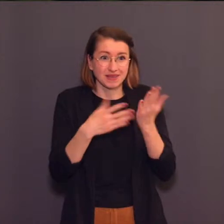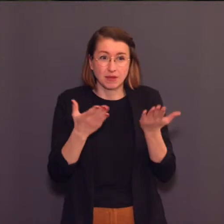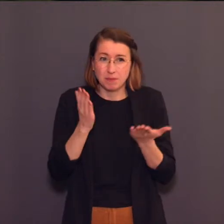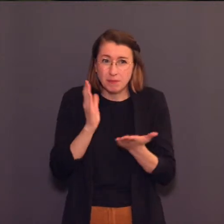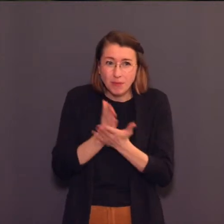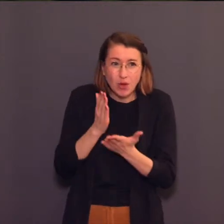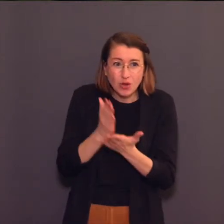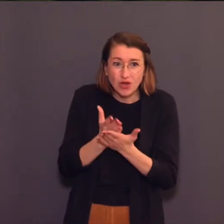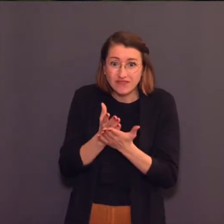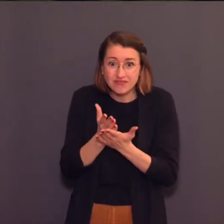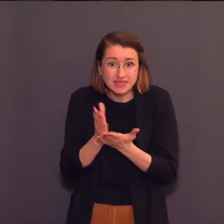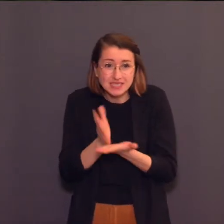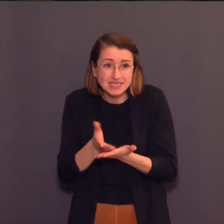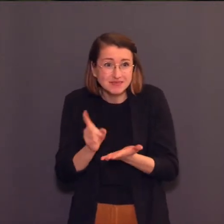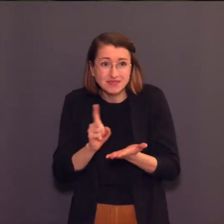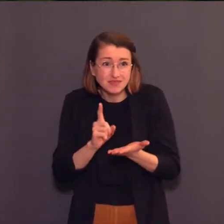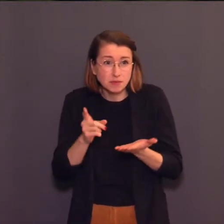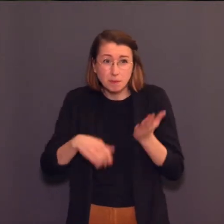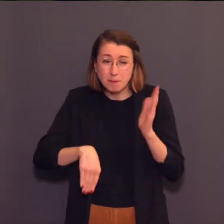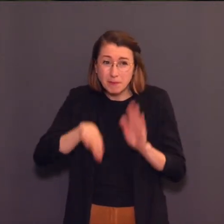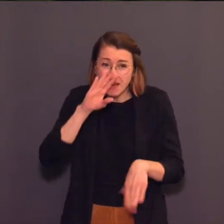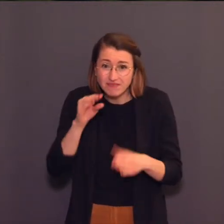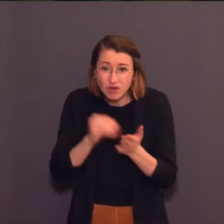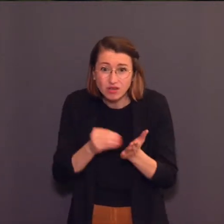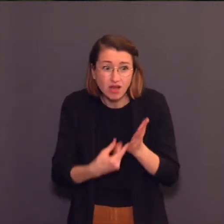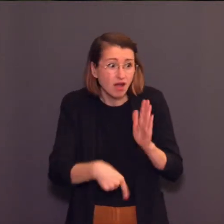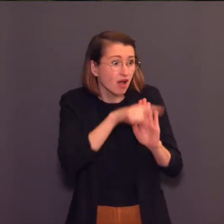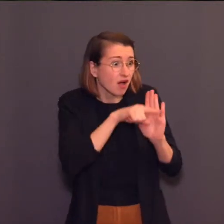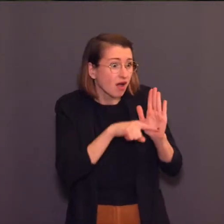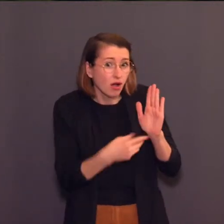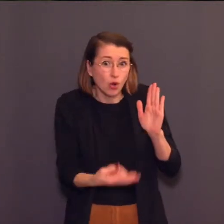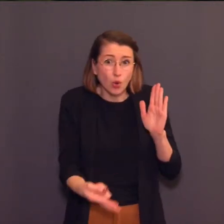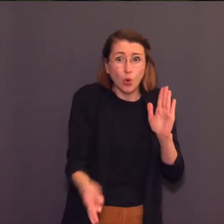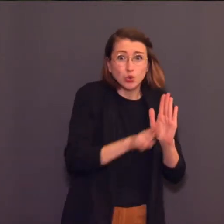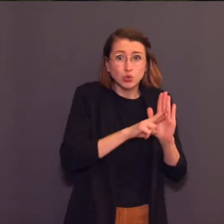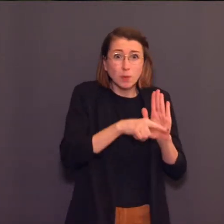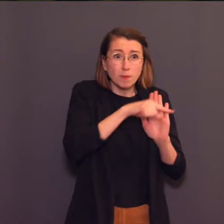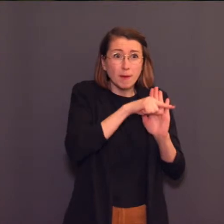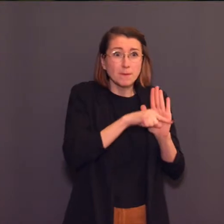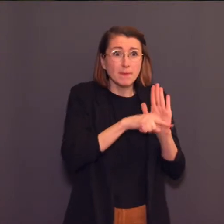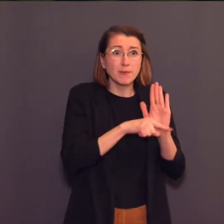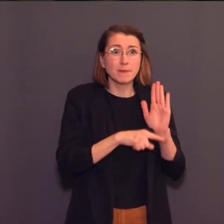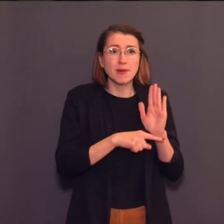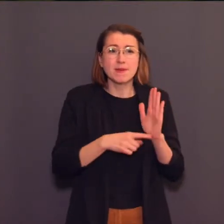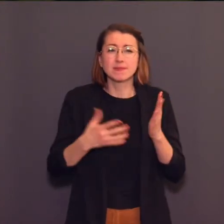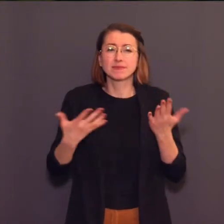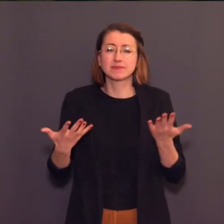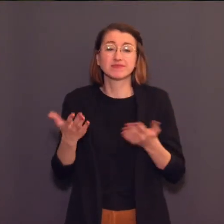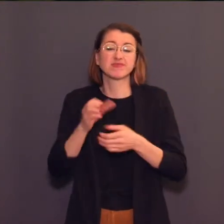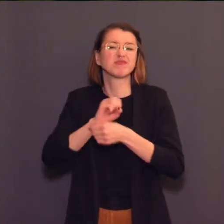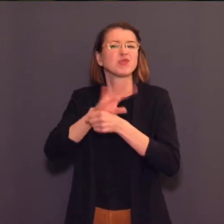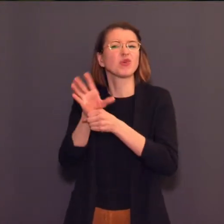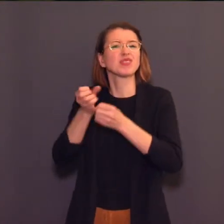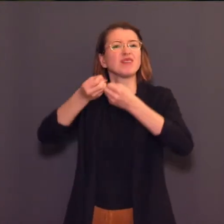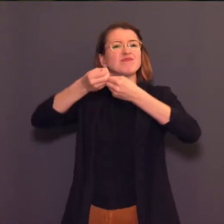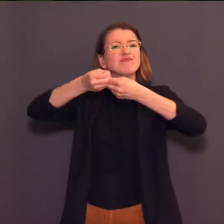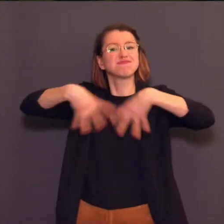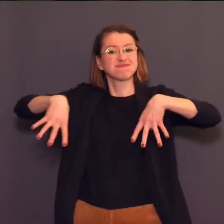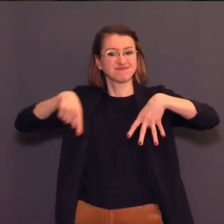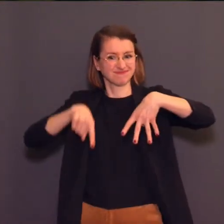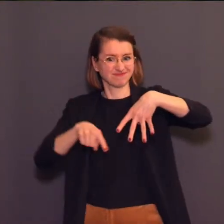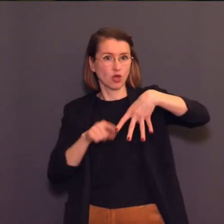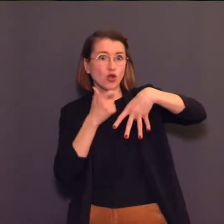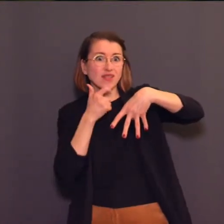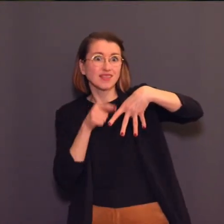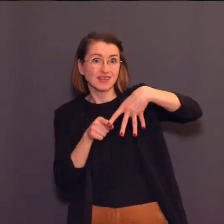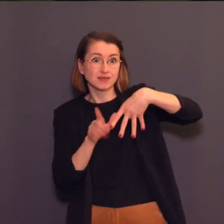ce virus, et certainement la souche britannique, ne cède pas facilement et nous donne du fil à retordre. On le sait, nous allons finir par avoir le